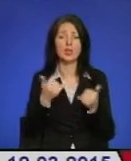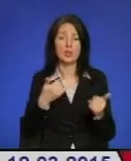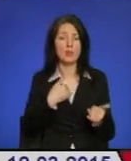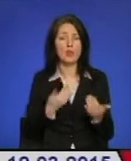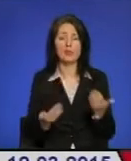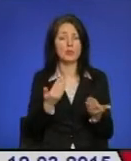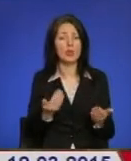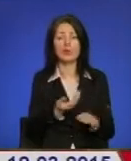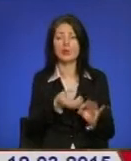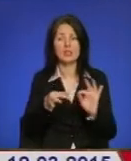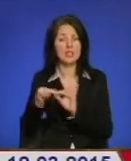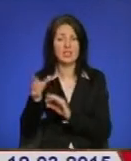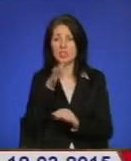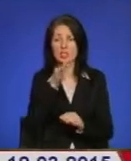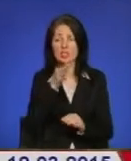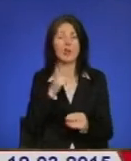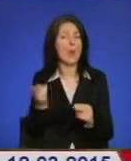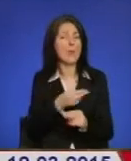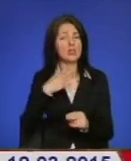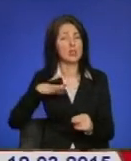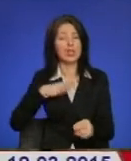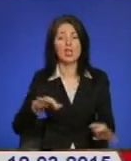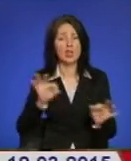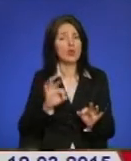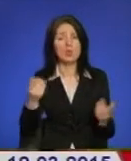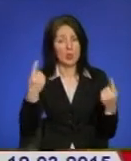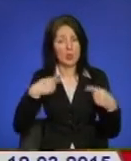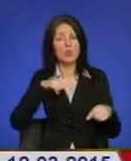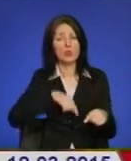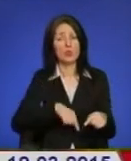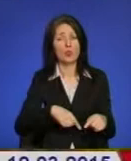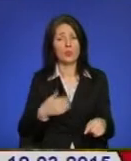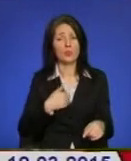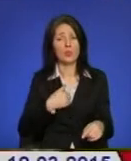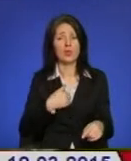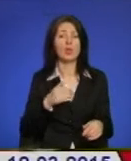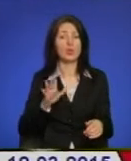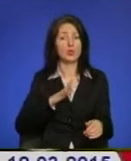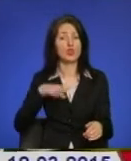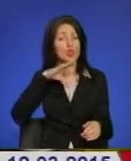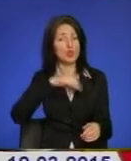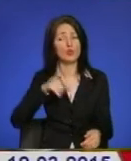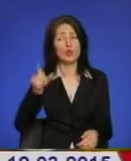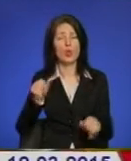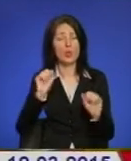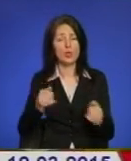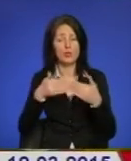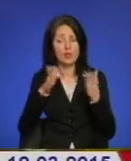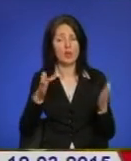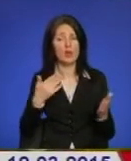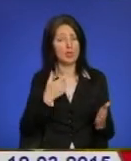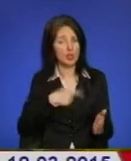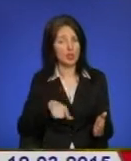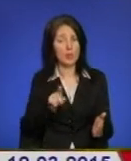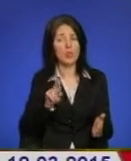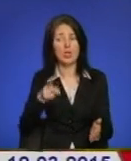зневірюватися я буду чи духовною особою міг відкривати для себе як Бог Добрий до нашого народу